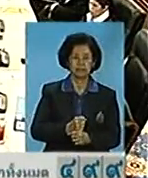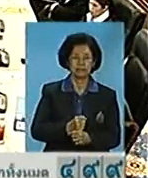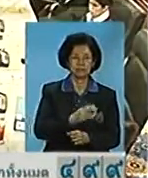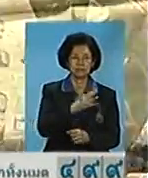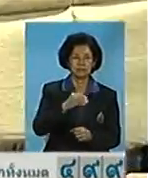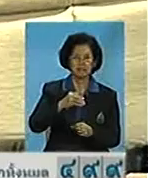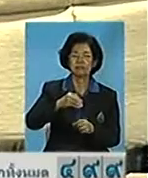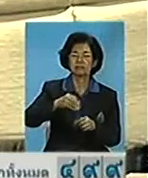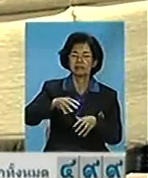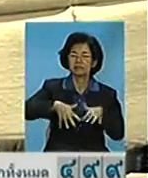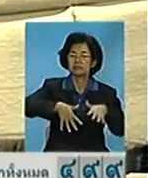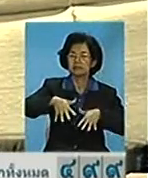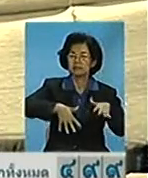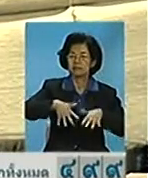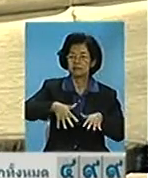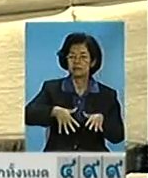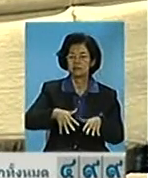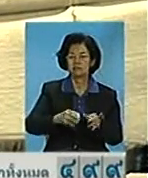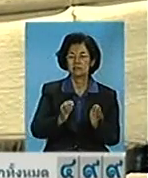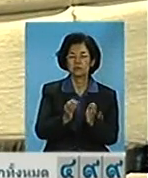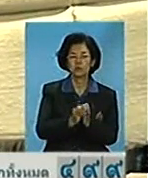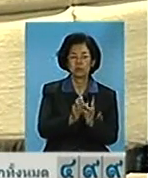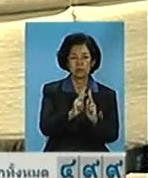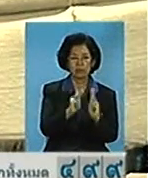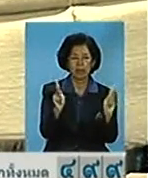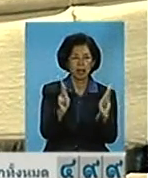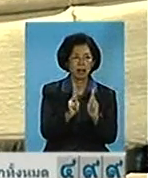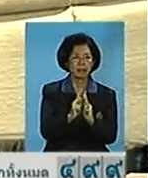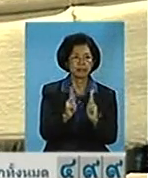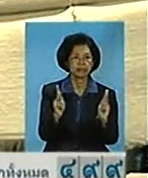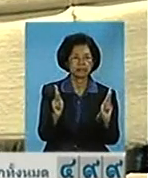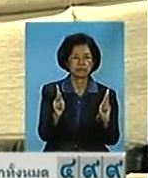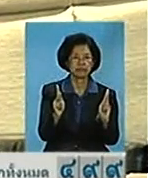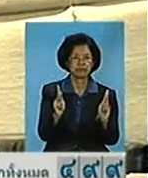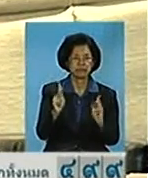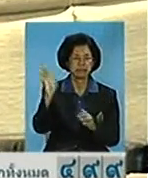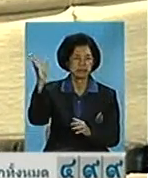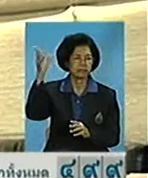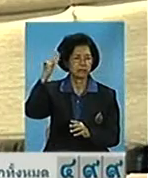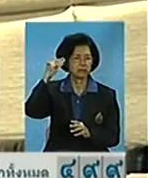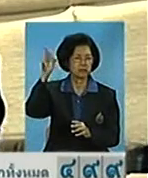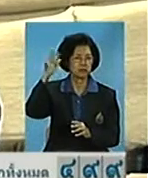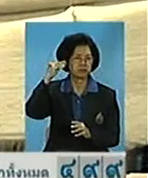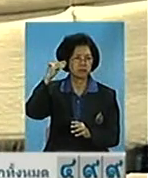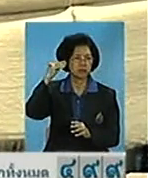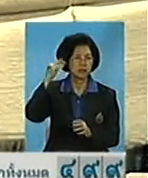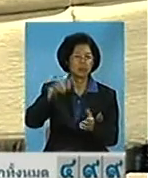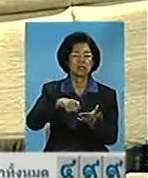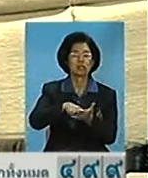องประชาชนรวมทั้งท่านกรรมาธิการได้สดับตรับฟังเหตุผ